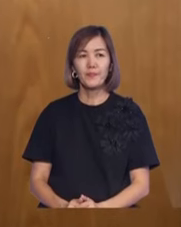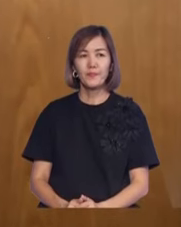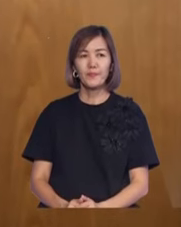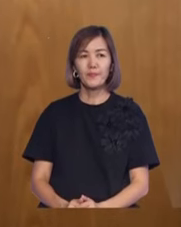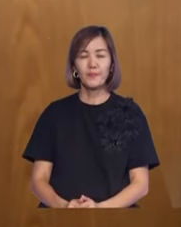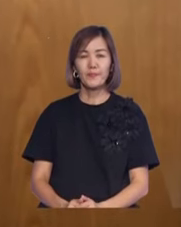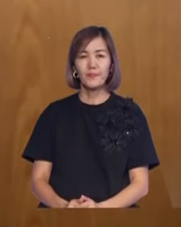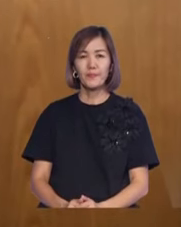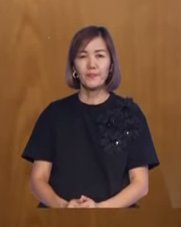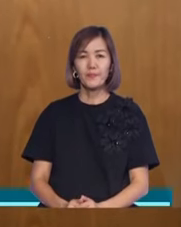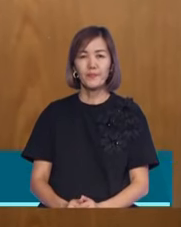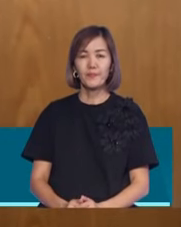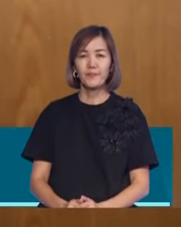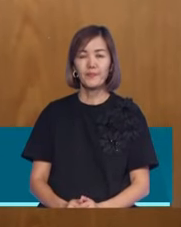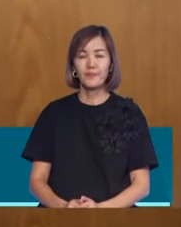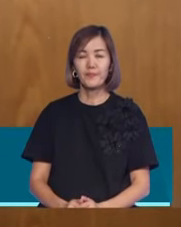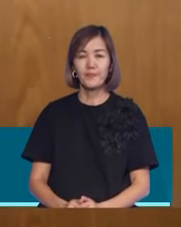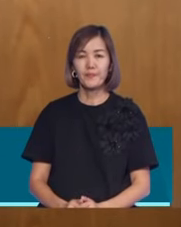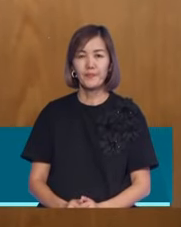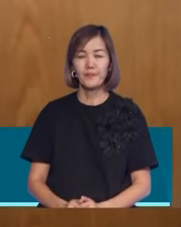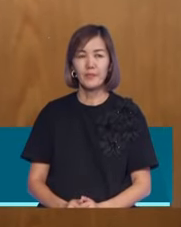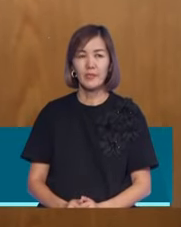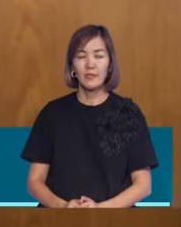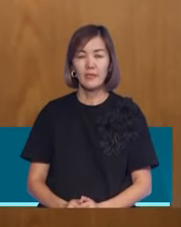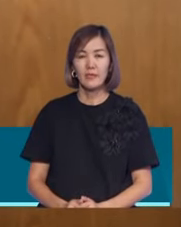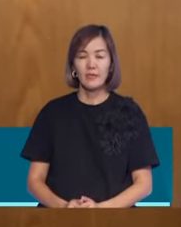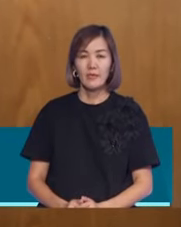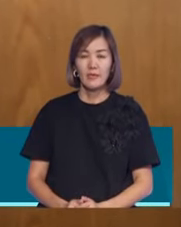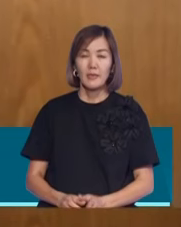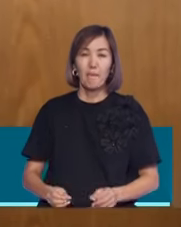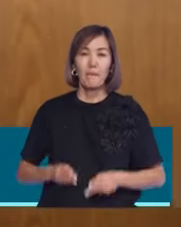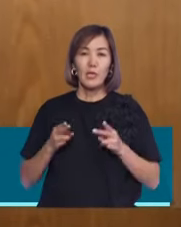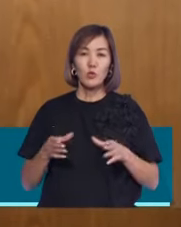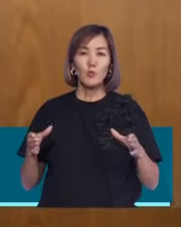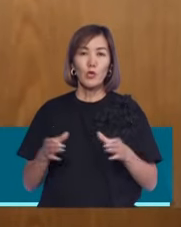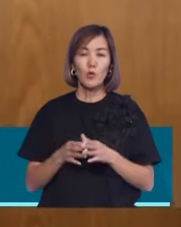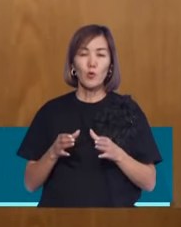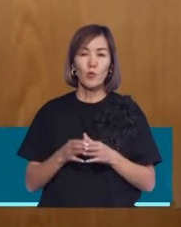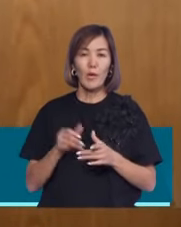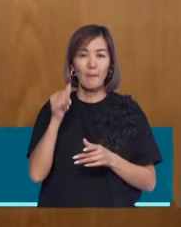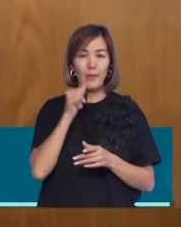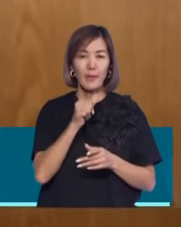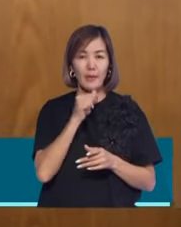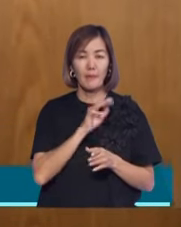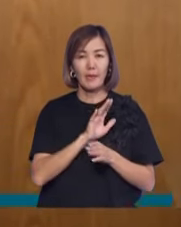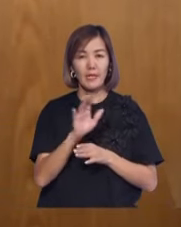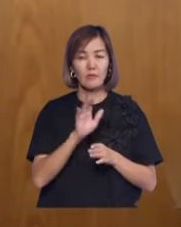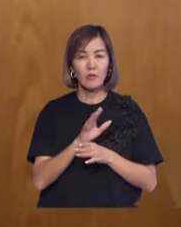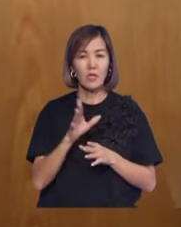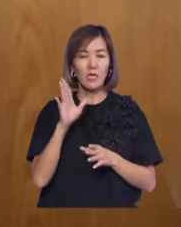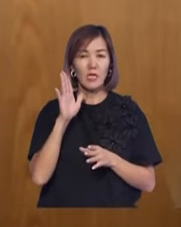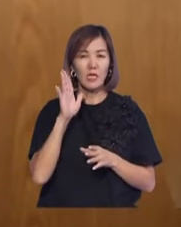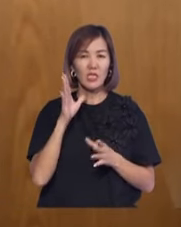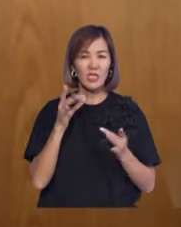Топ, колдан жасалған әдіспен глицерин, никотин және жасанда. Преступная группа кустарным способом производила жидкость для